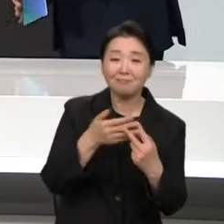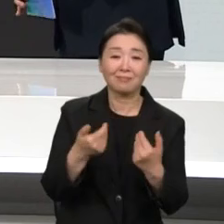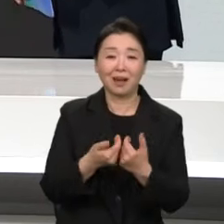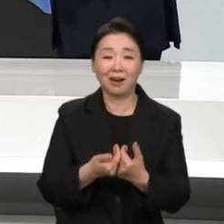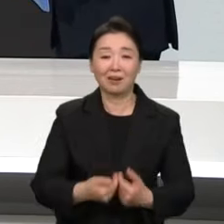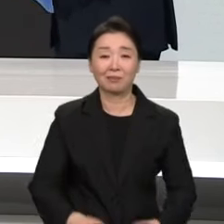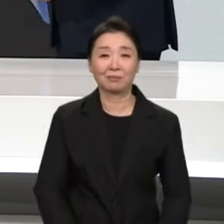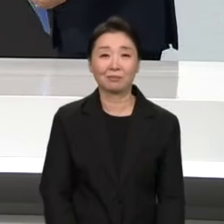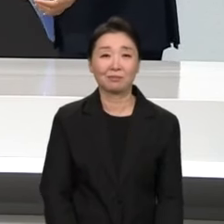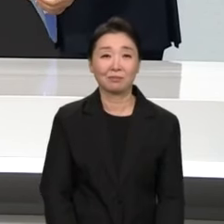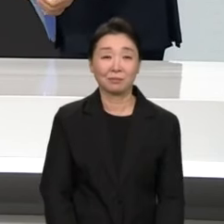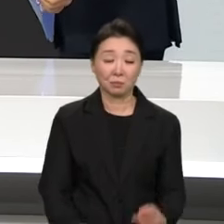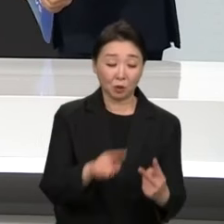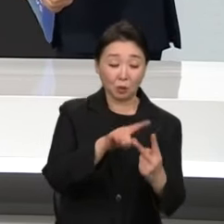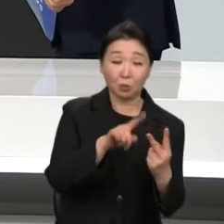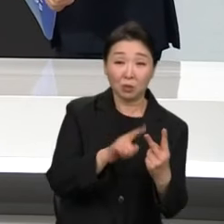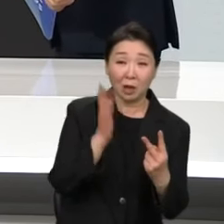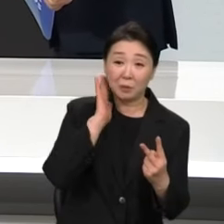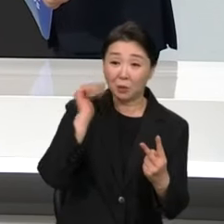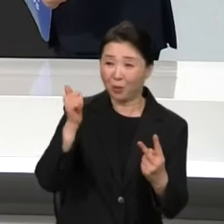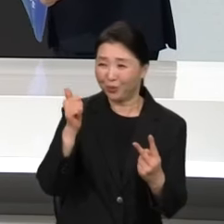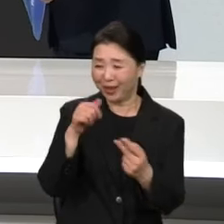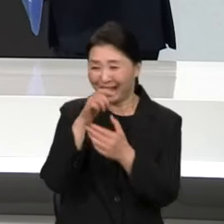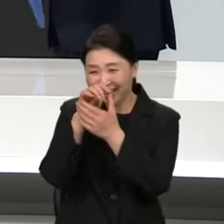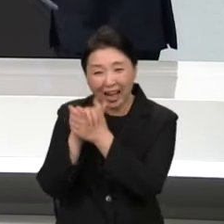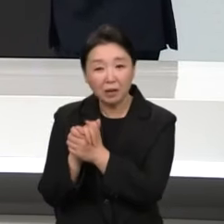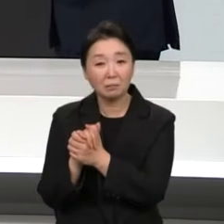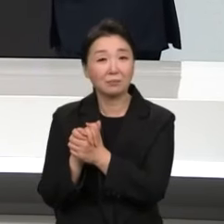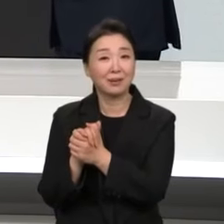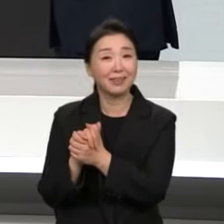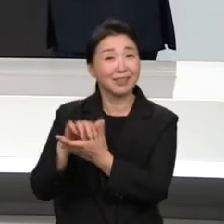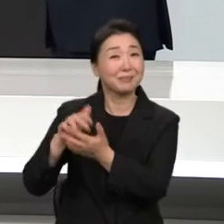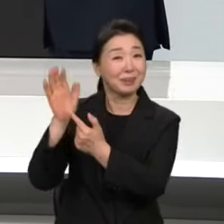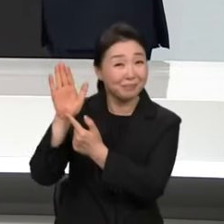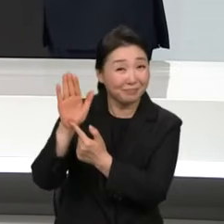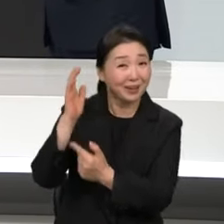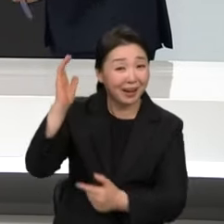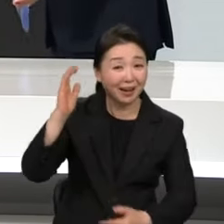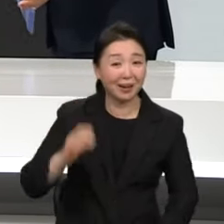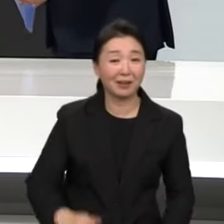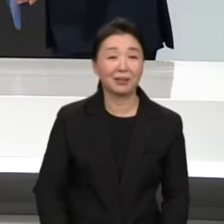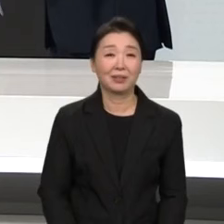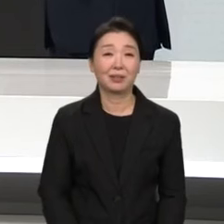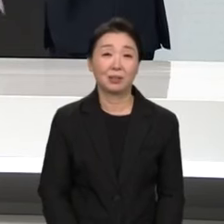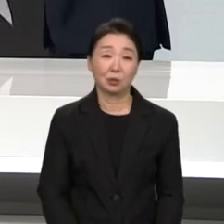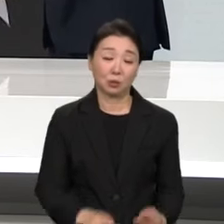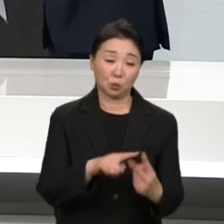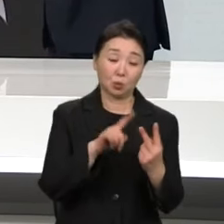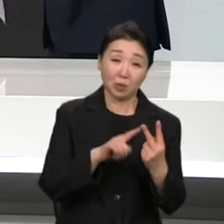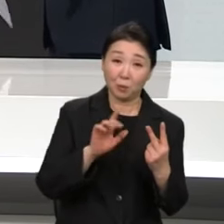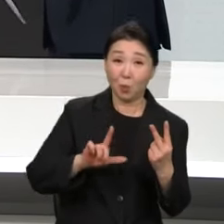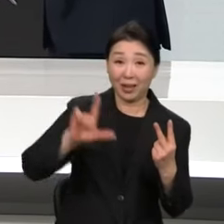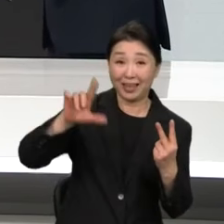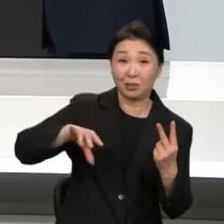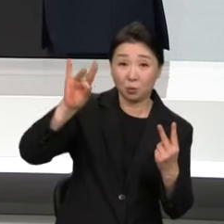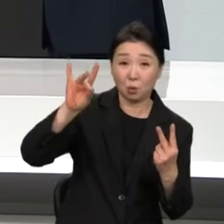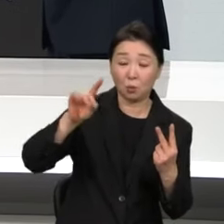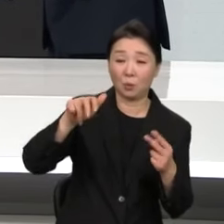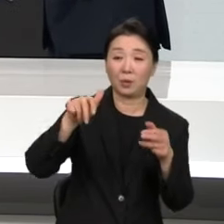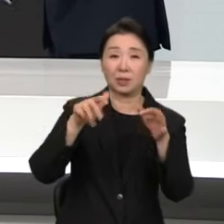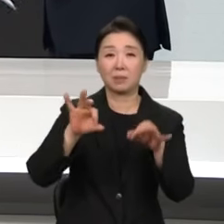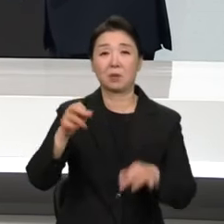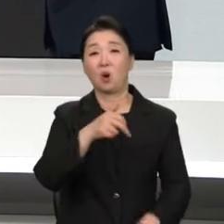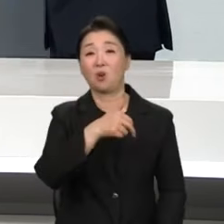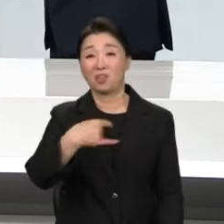겁니다네 두 사람 모두 대통령과 가깝다 이런 걸 계속 내세웠던 사람들이잖아요네 그렇습니다 둘 다 올 초였던 김건희 여사